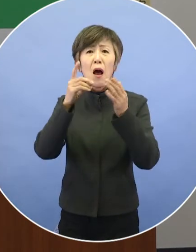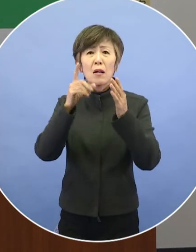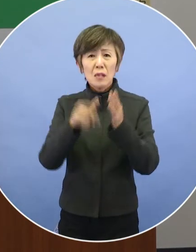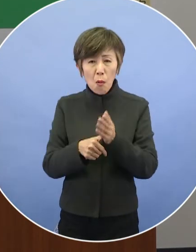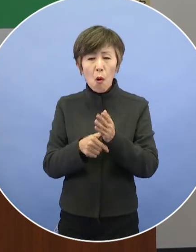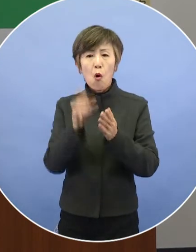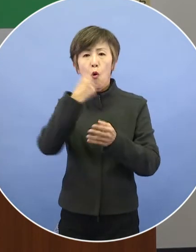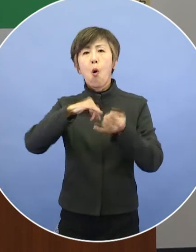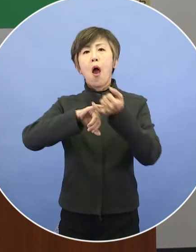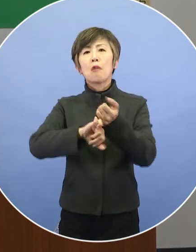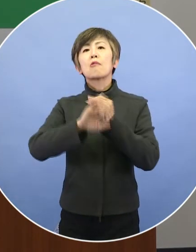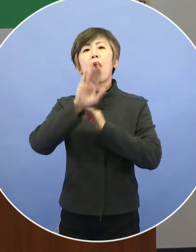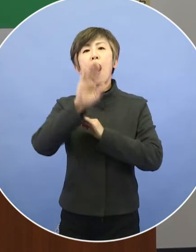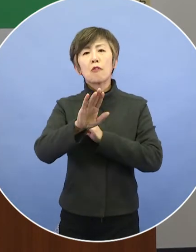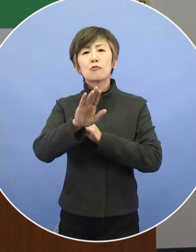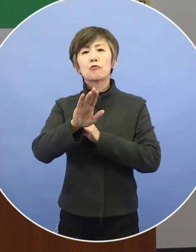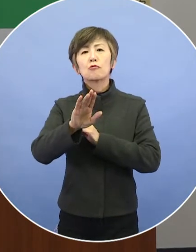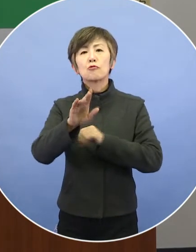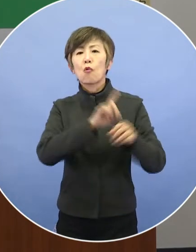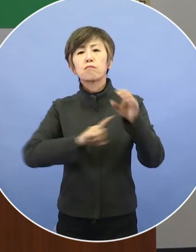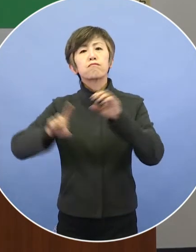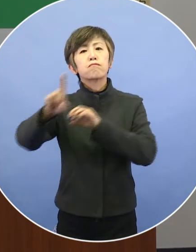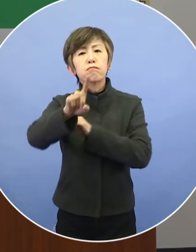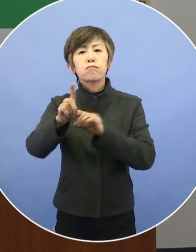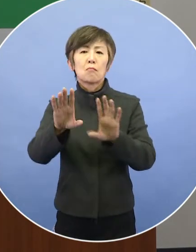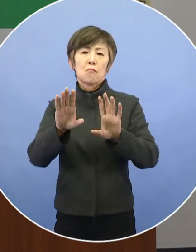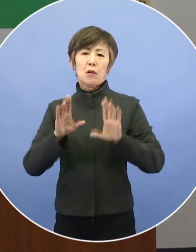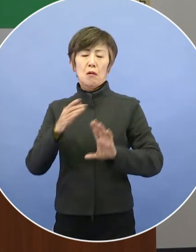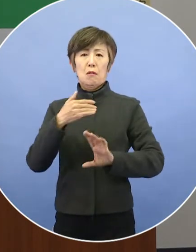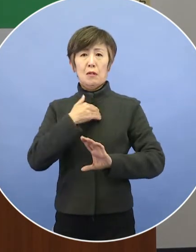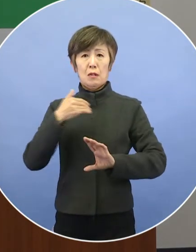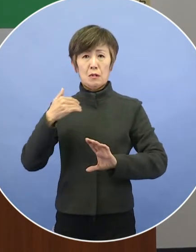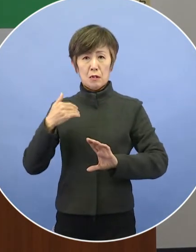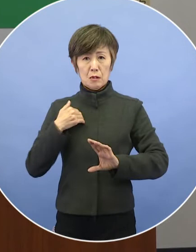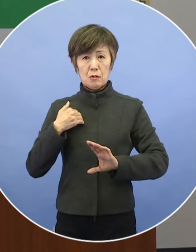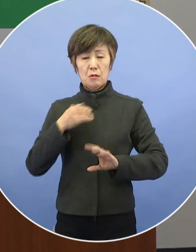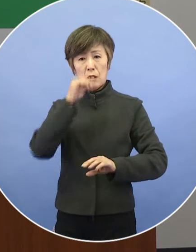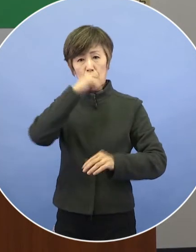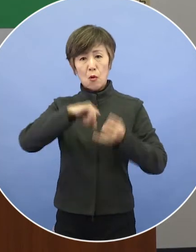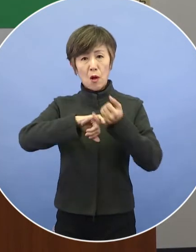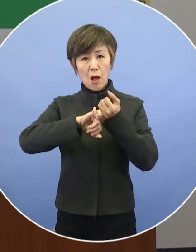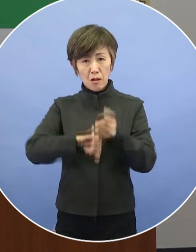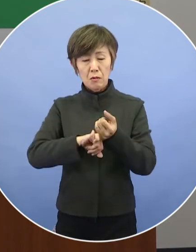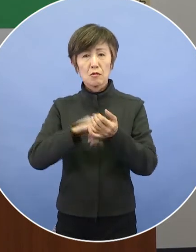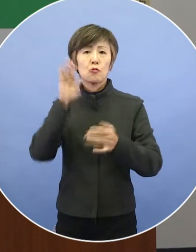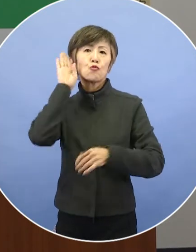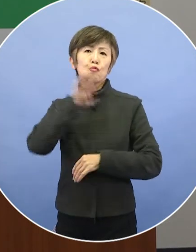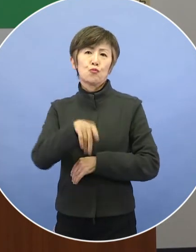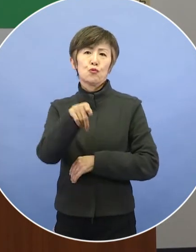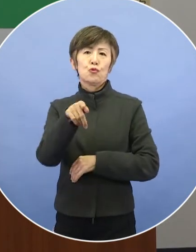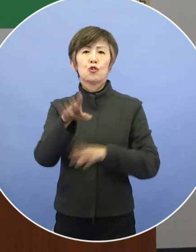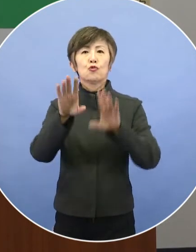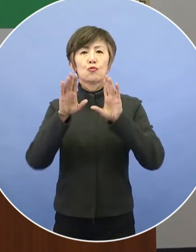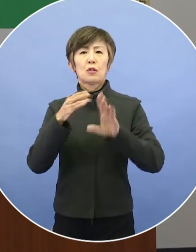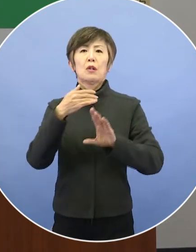で予約をしていただく分にはその方がスムーズだというふうに思っております